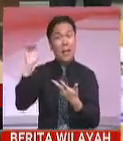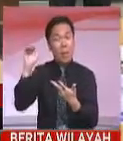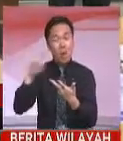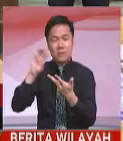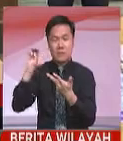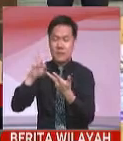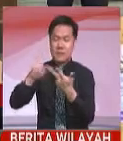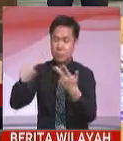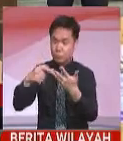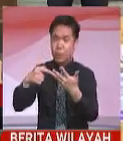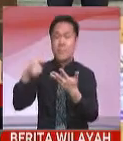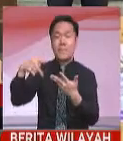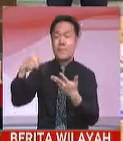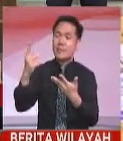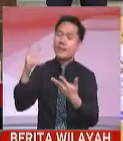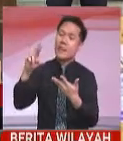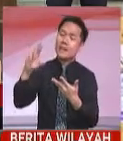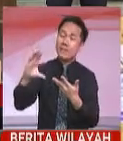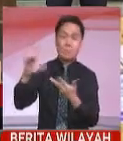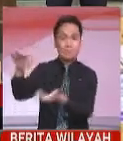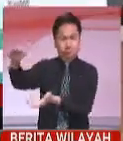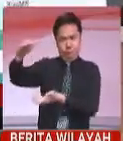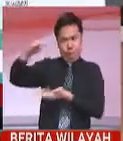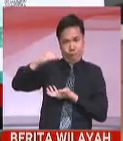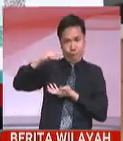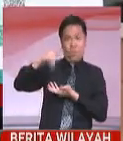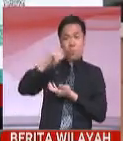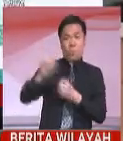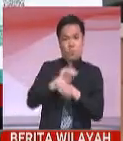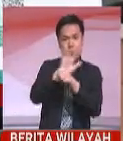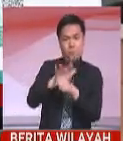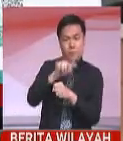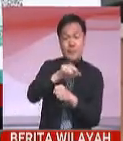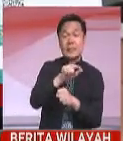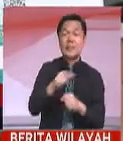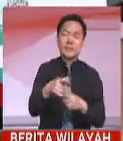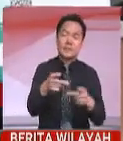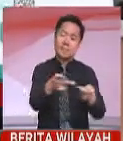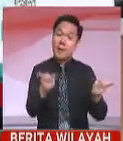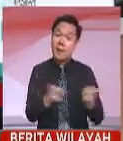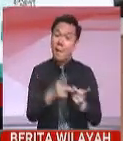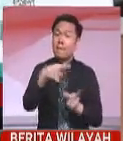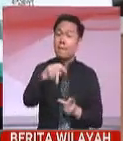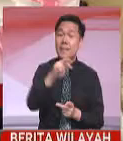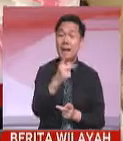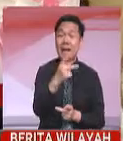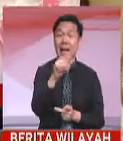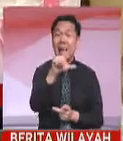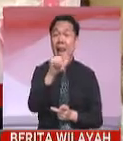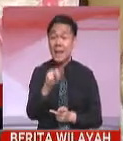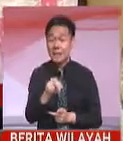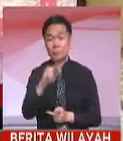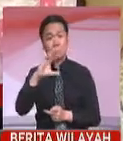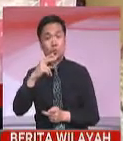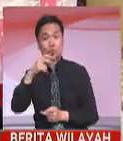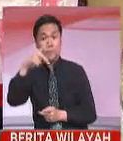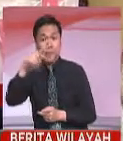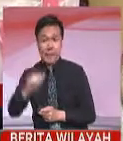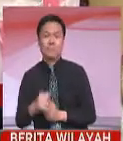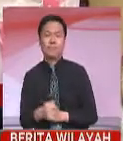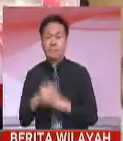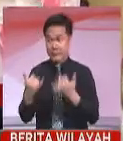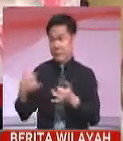program tautan kasih PQ artikel Intan Husada komitmen plus di Pengkalan Chepa tamu itu dokter Zaini segini